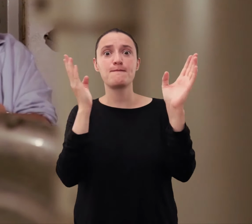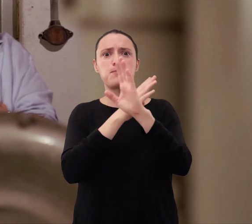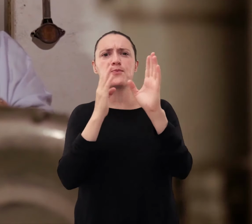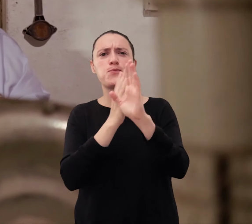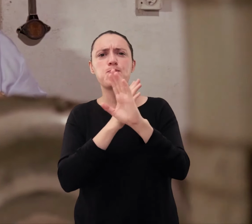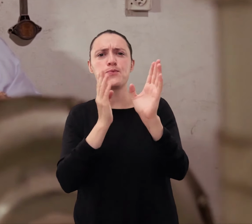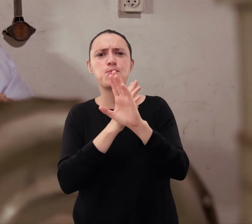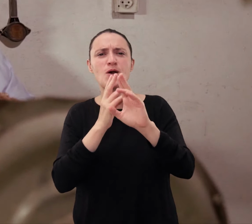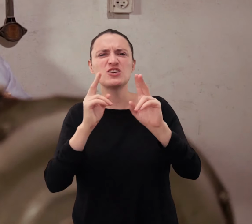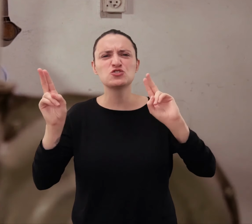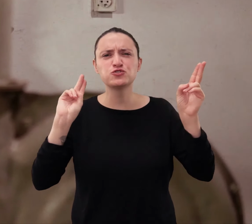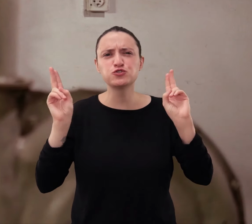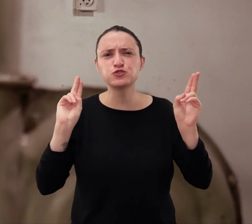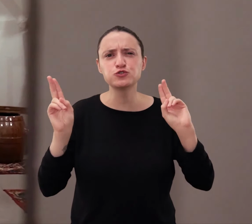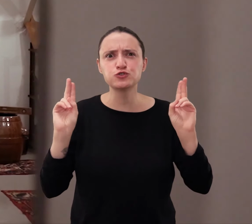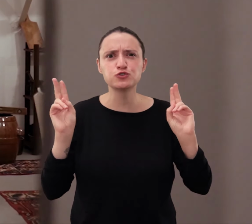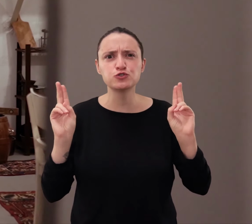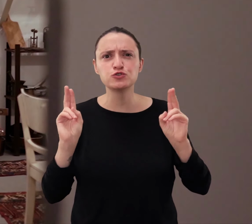I szumi.